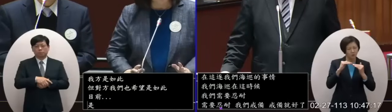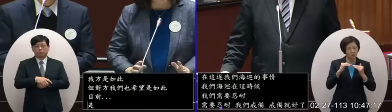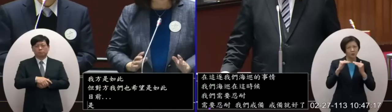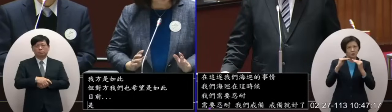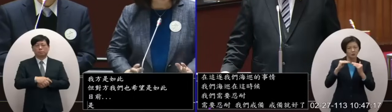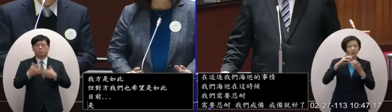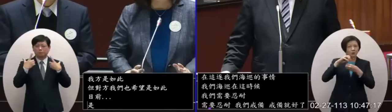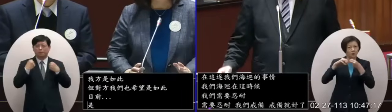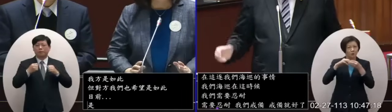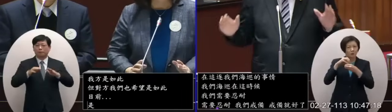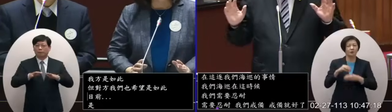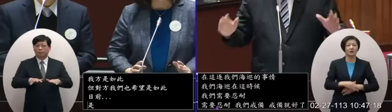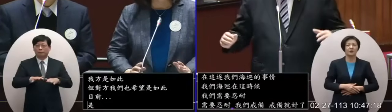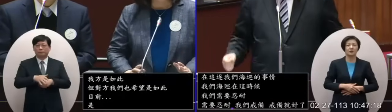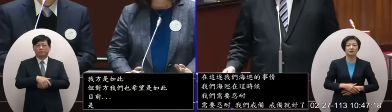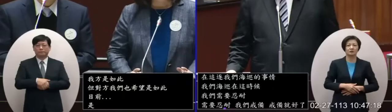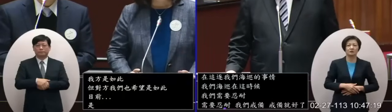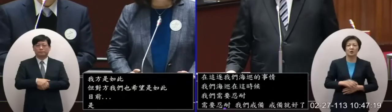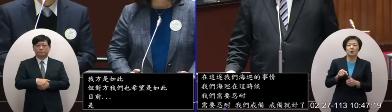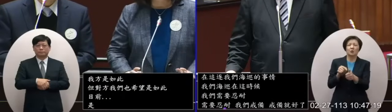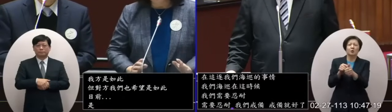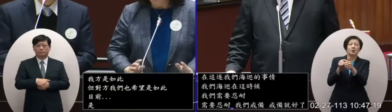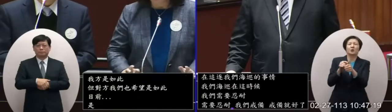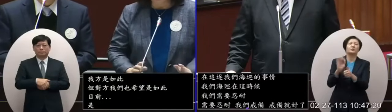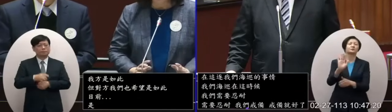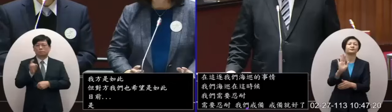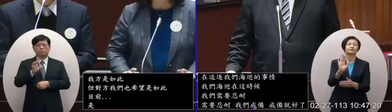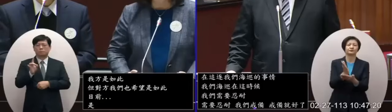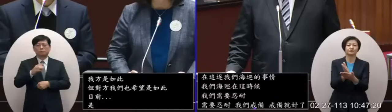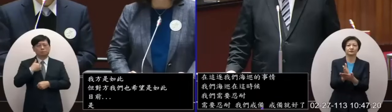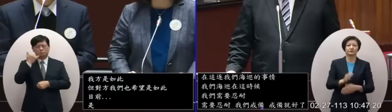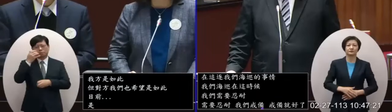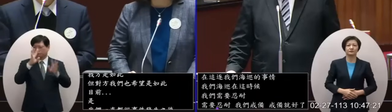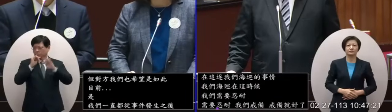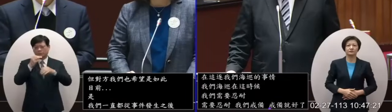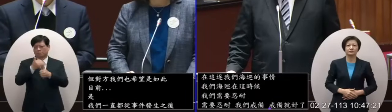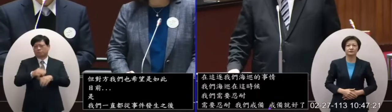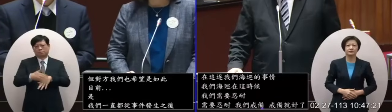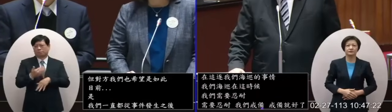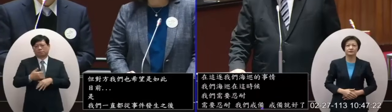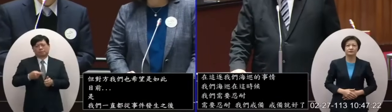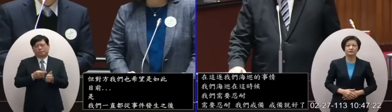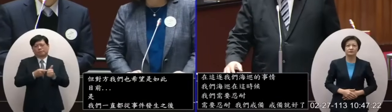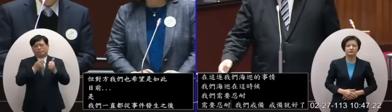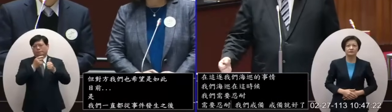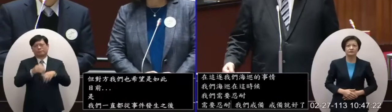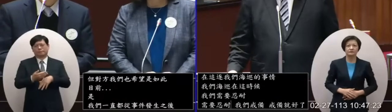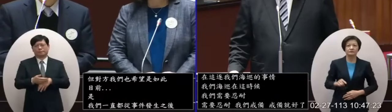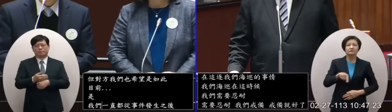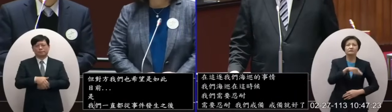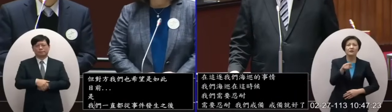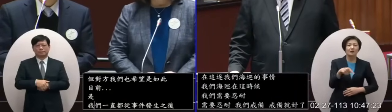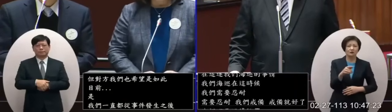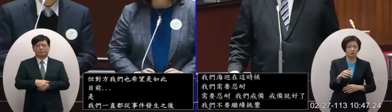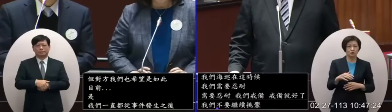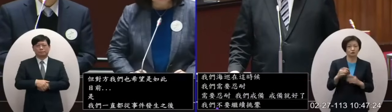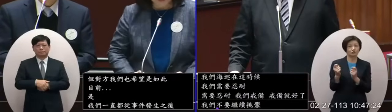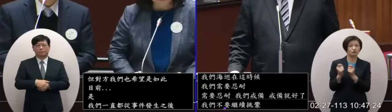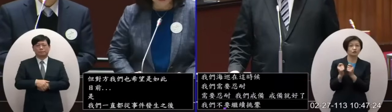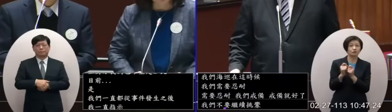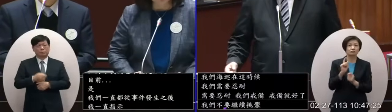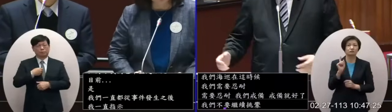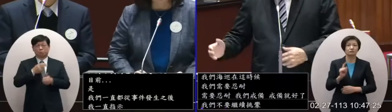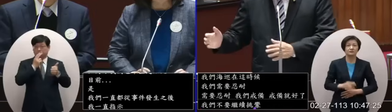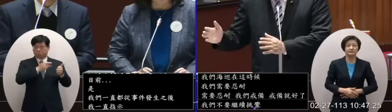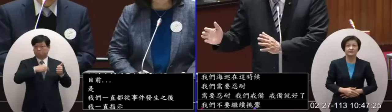事实上目前 要不要继续挑衅的哈？ 没有，海巡不会 挑 衅。海巡不会。 周署长最近做的事情很好啊。 我指